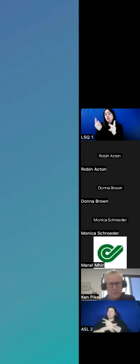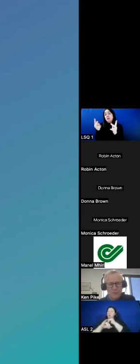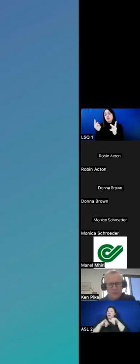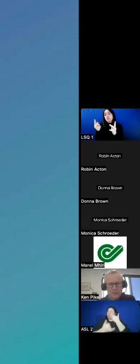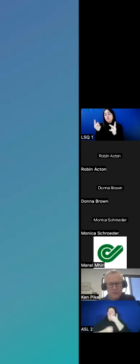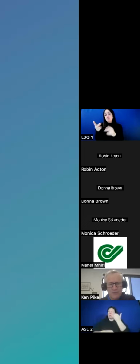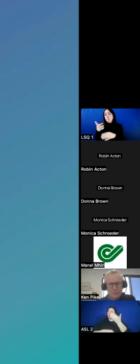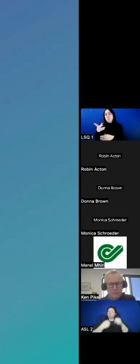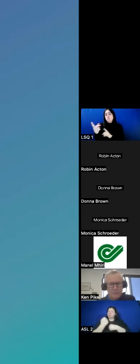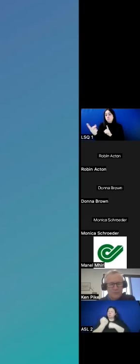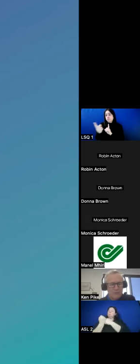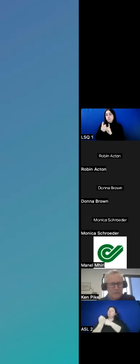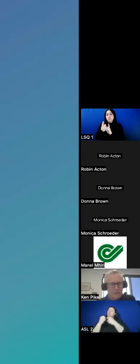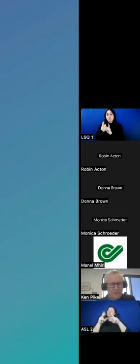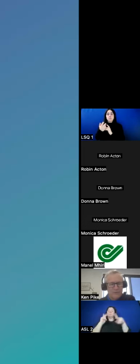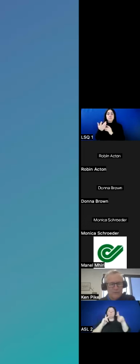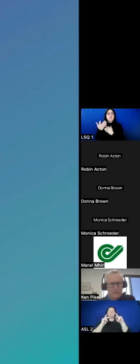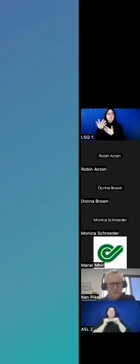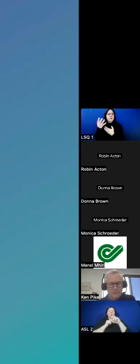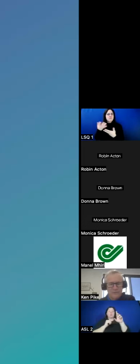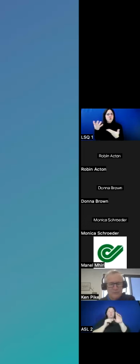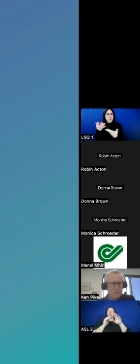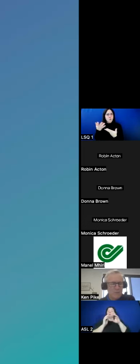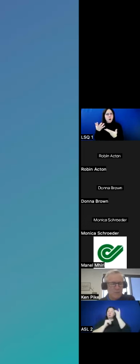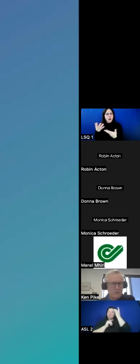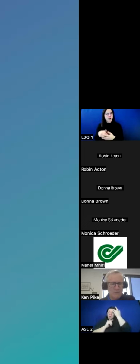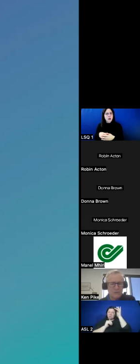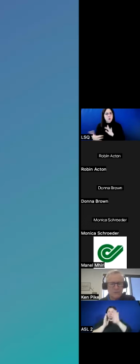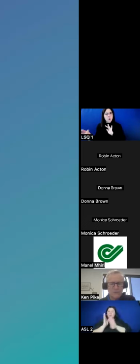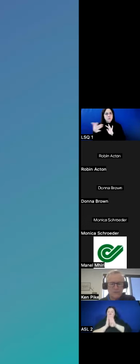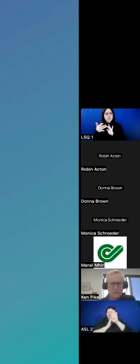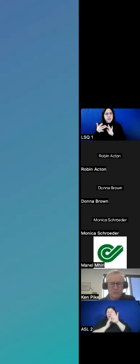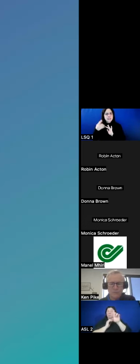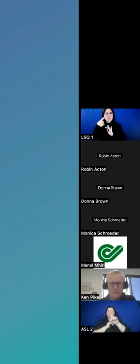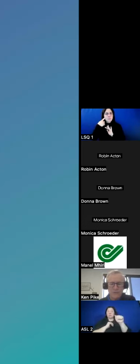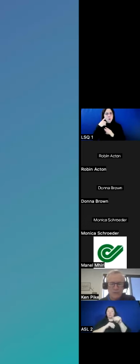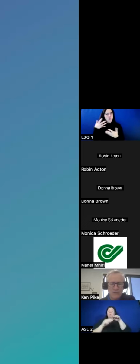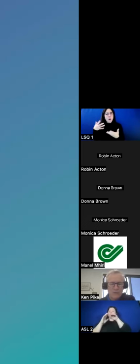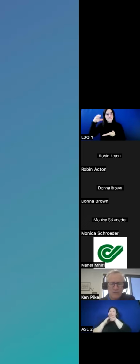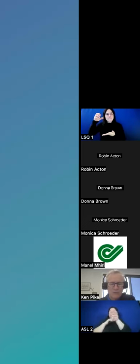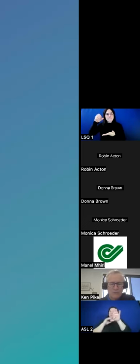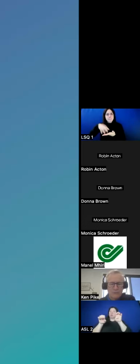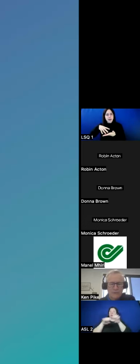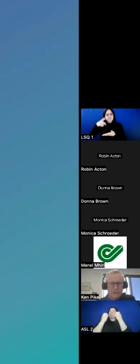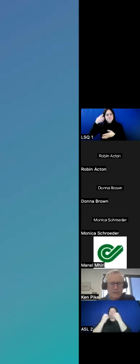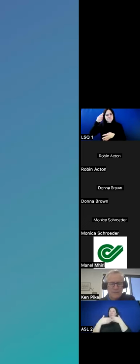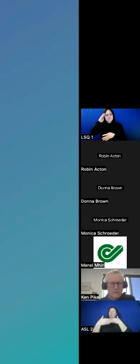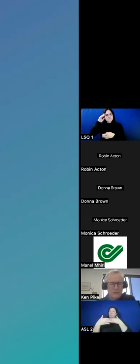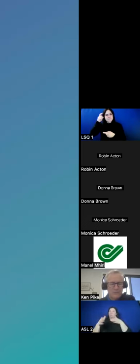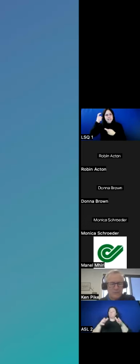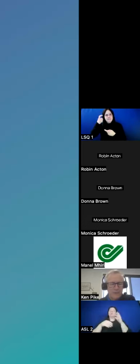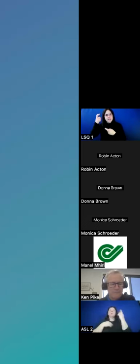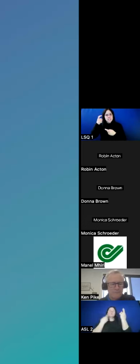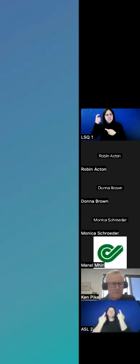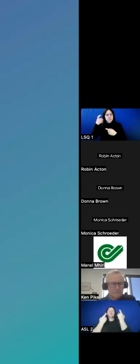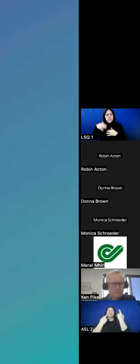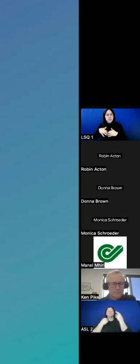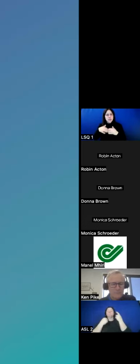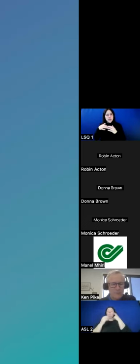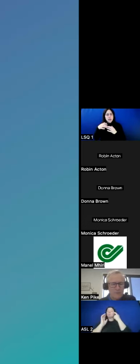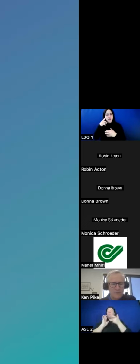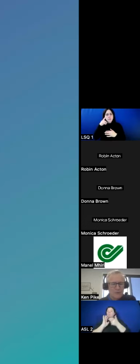approchés pour qu'on les aide à élaborer des plans euh, pour aider les personnes ayant